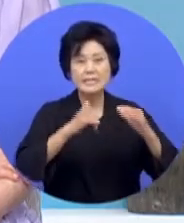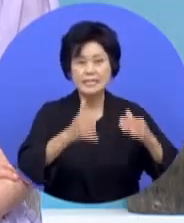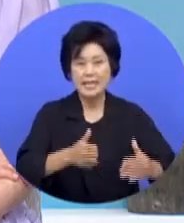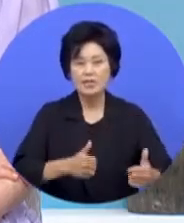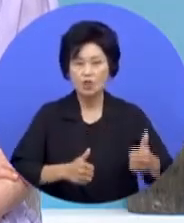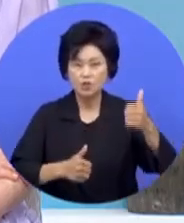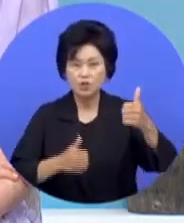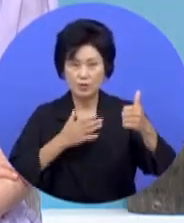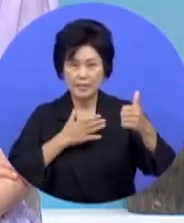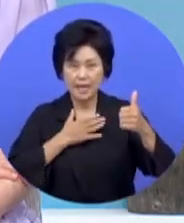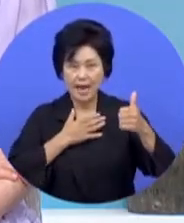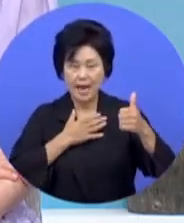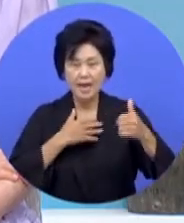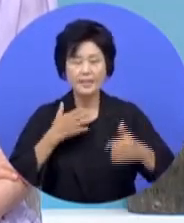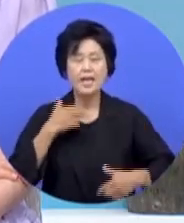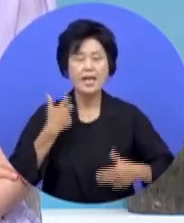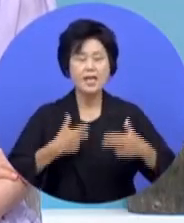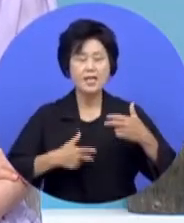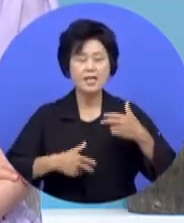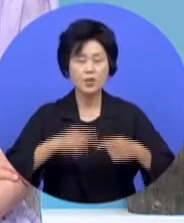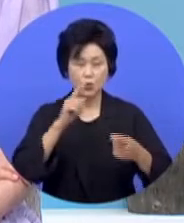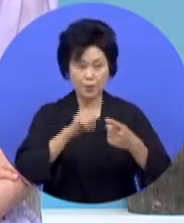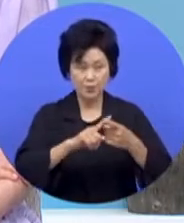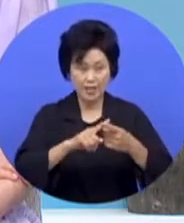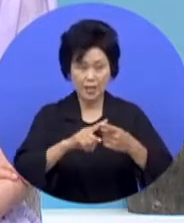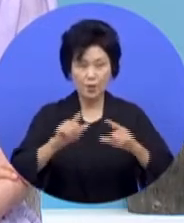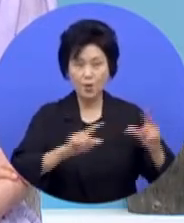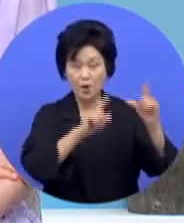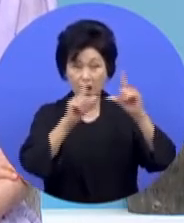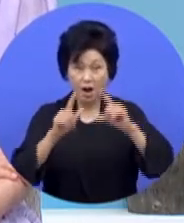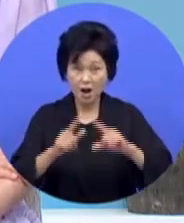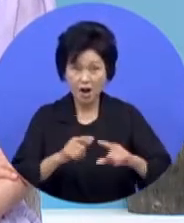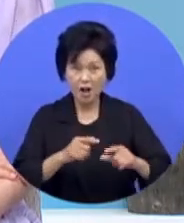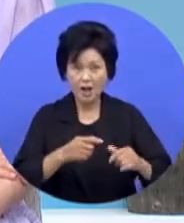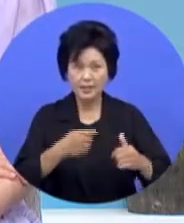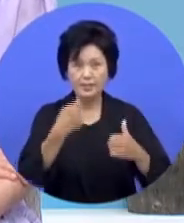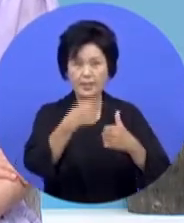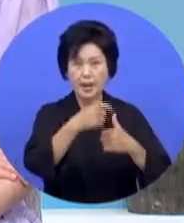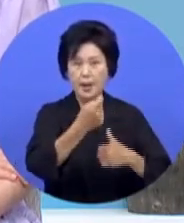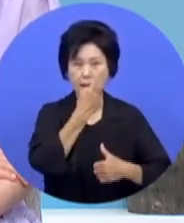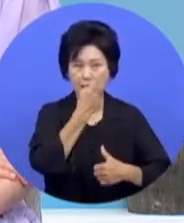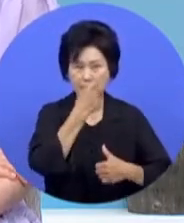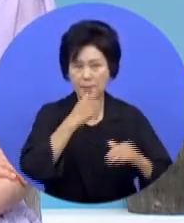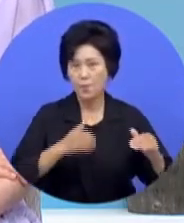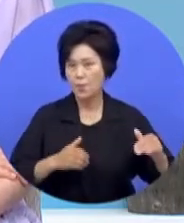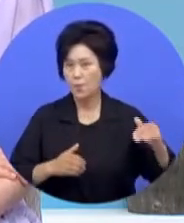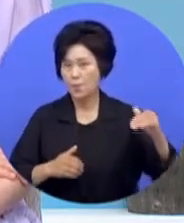이런 저 인본주의 교육을 받은 친구들은 사실은 말은 그렇게 해도 두렵죠.